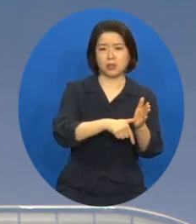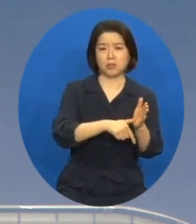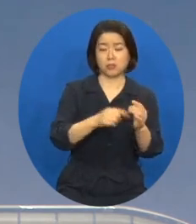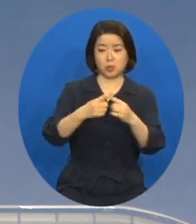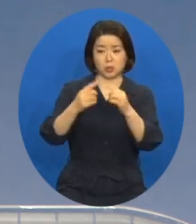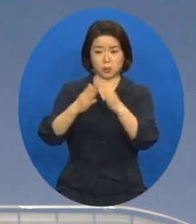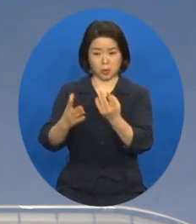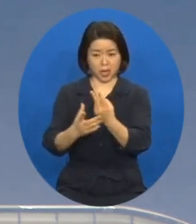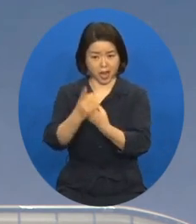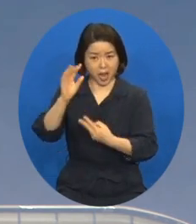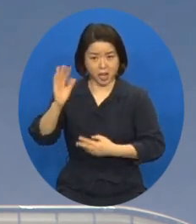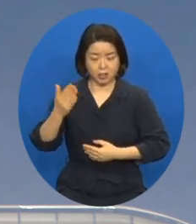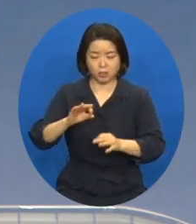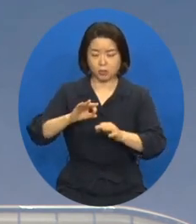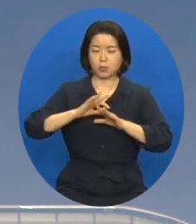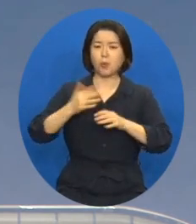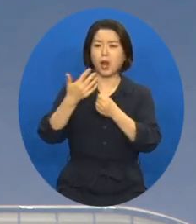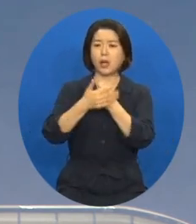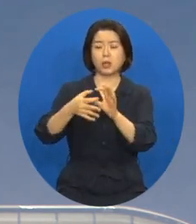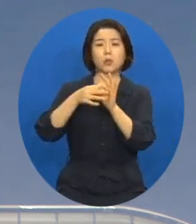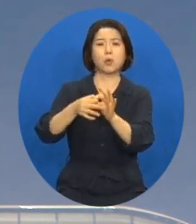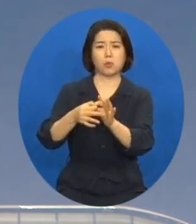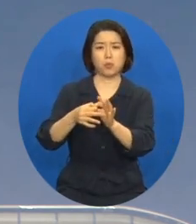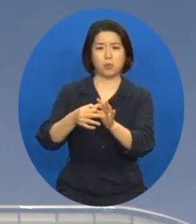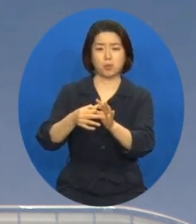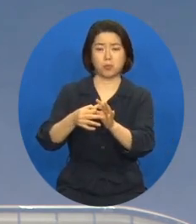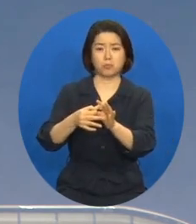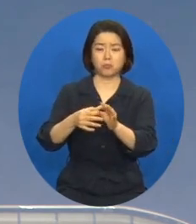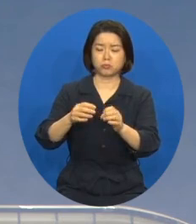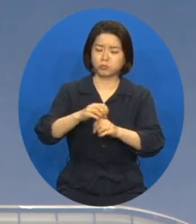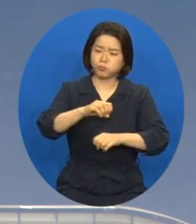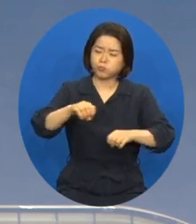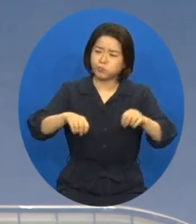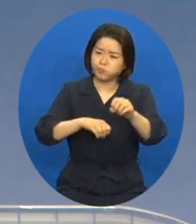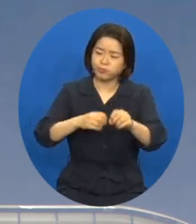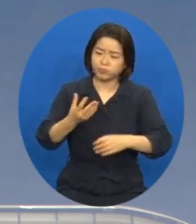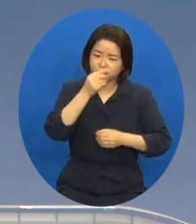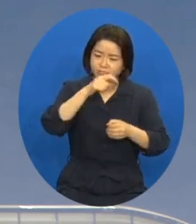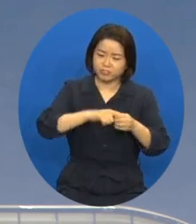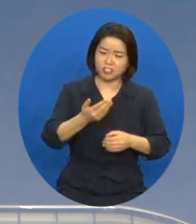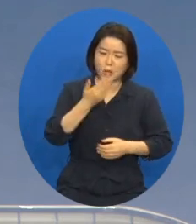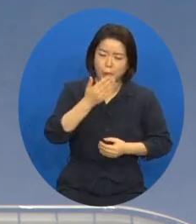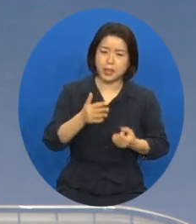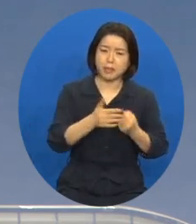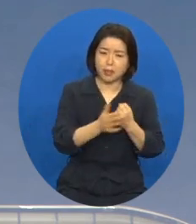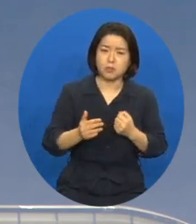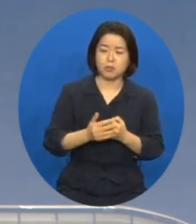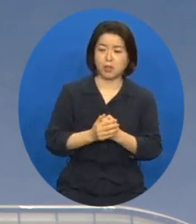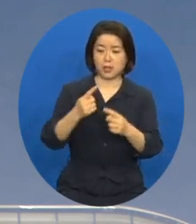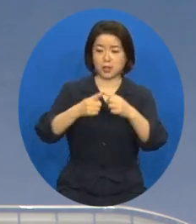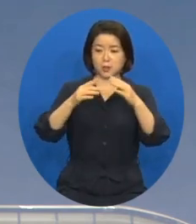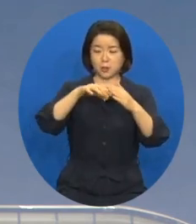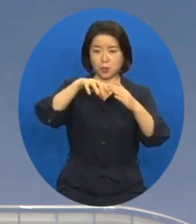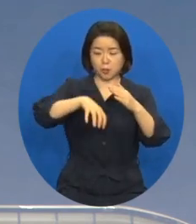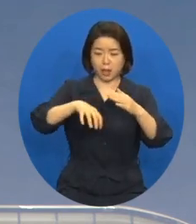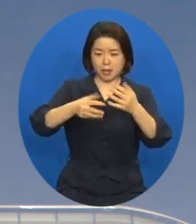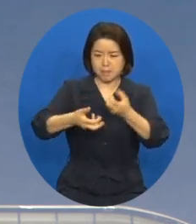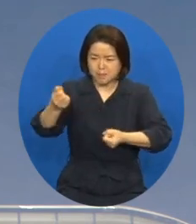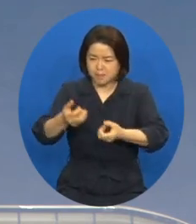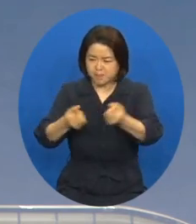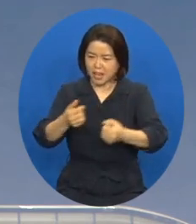하나가 되어지는 놀라운 은혜의 통로인데 오히려 성찬 때문에 교회 안에 분열이 더